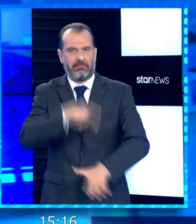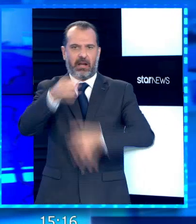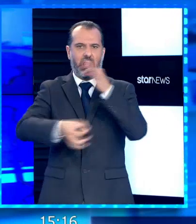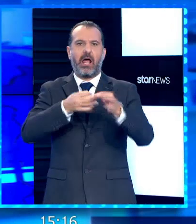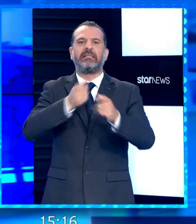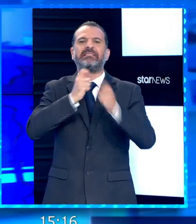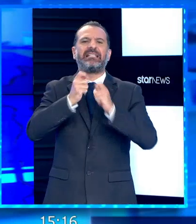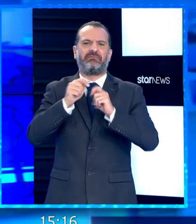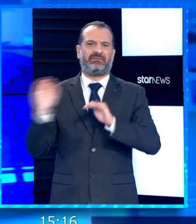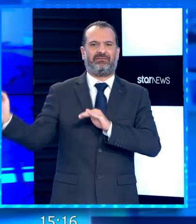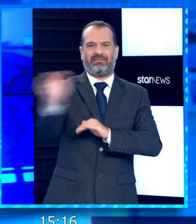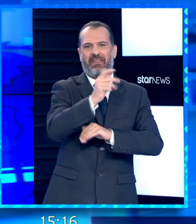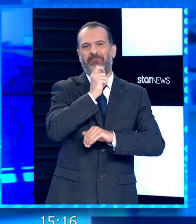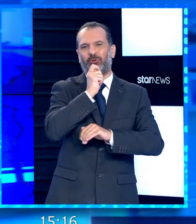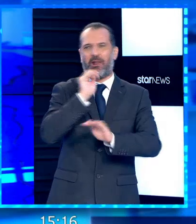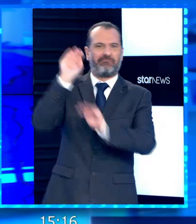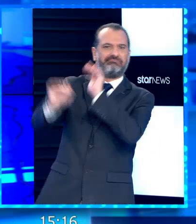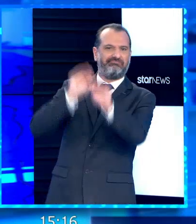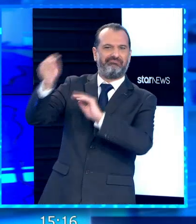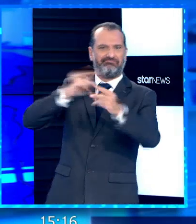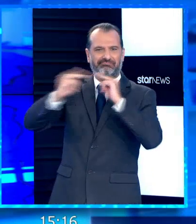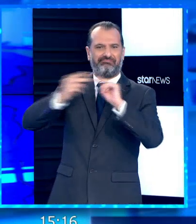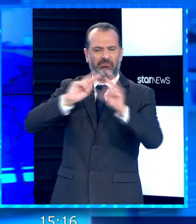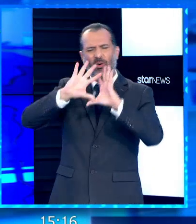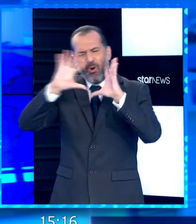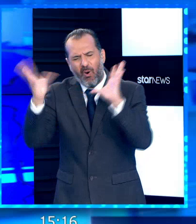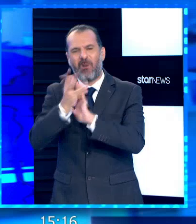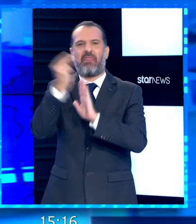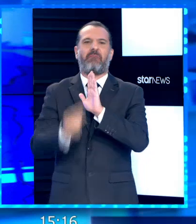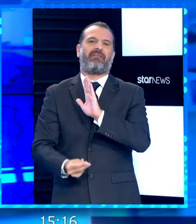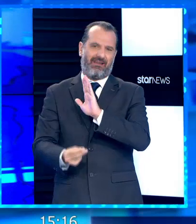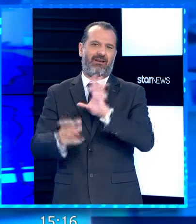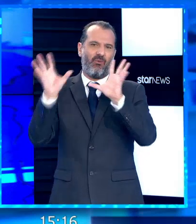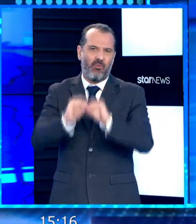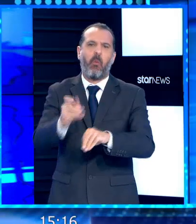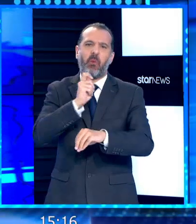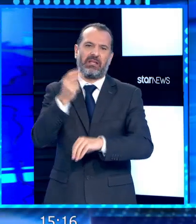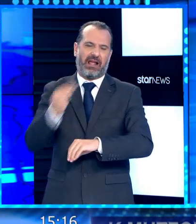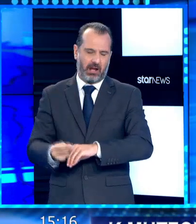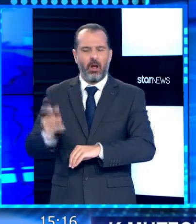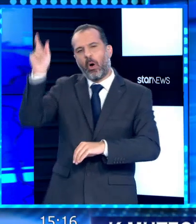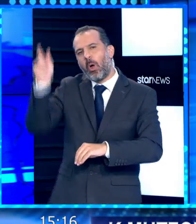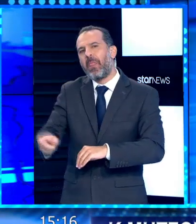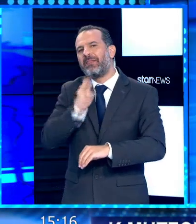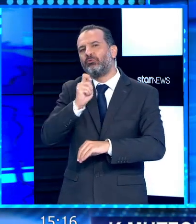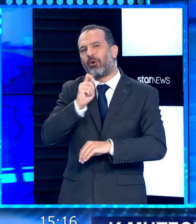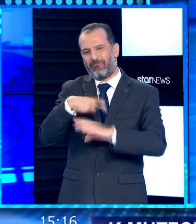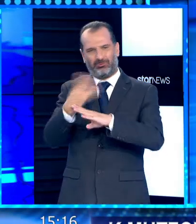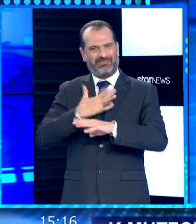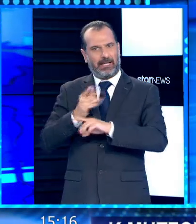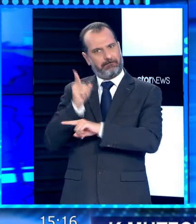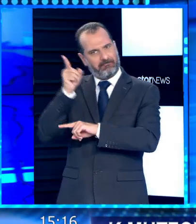συνέντευξη τύπου ρωτήθηκε για όλα τα θέματα της πολιτικής επικαιρότητας. Μαζί μας ο Γιώργος Ευγενίδης για να μας ενημερώσει,